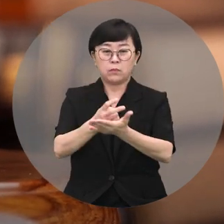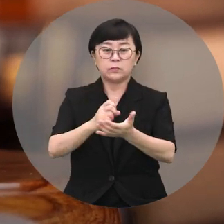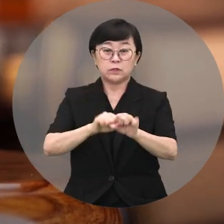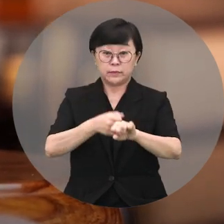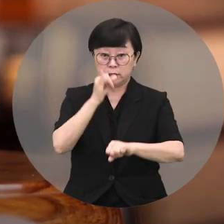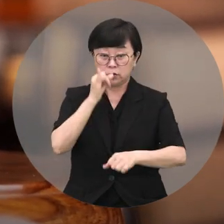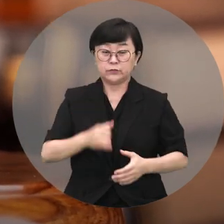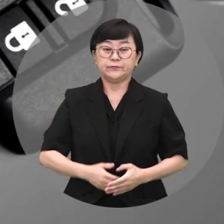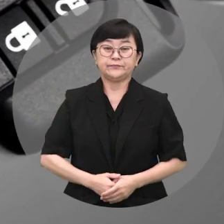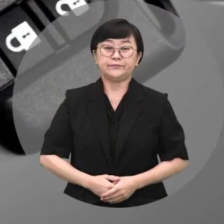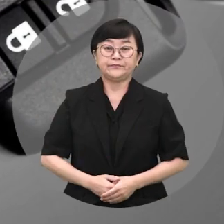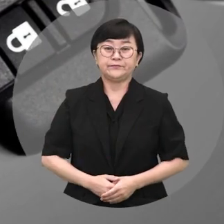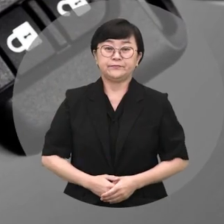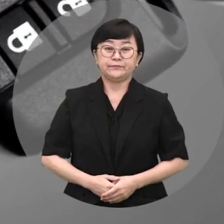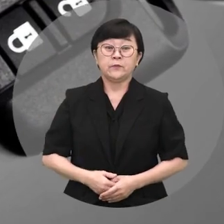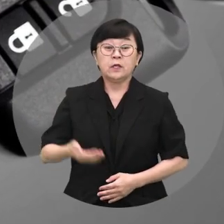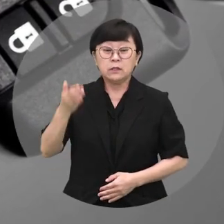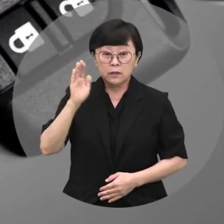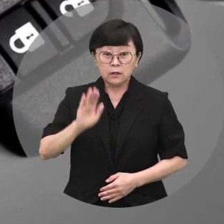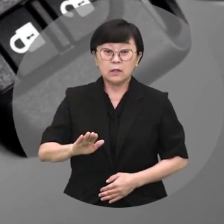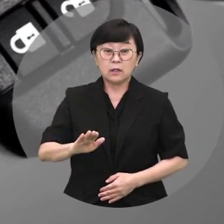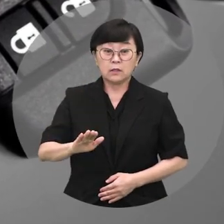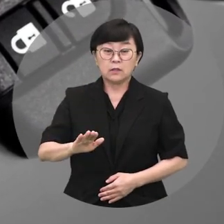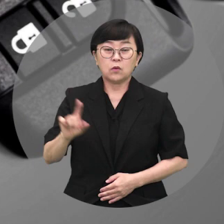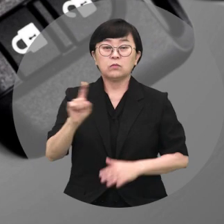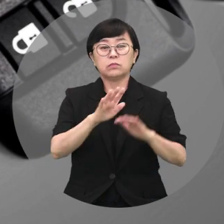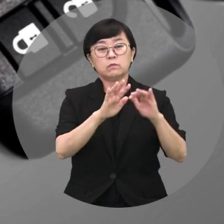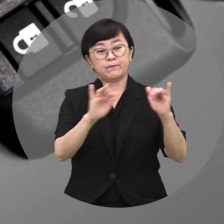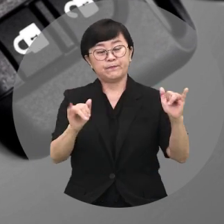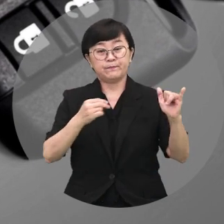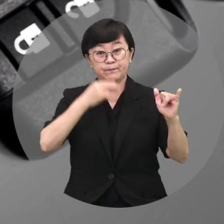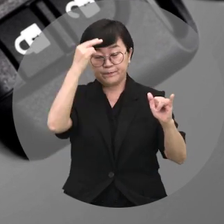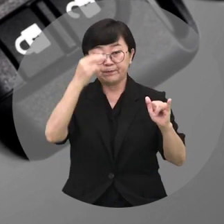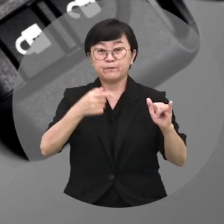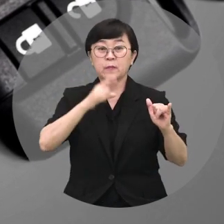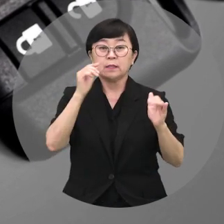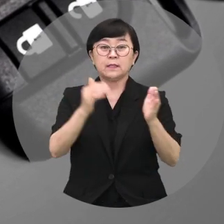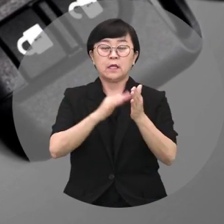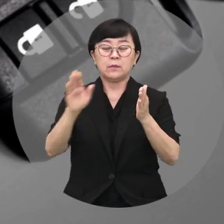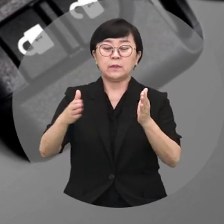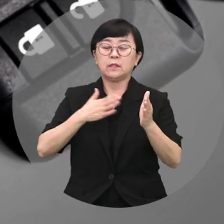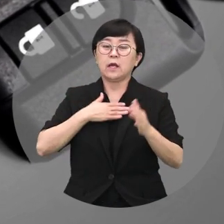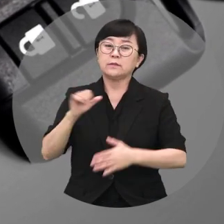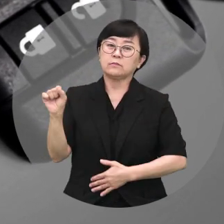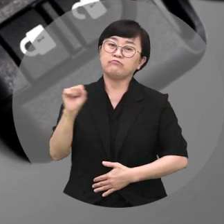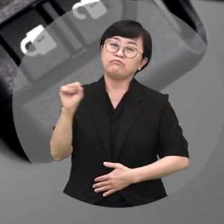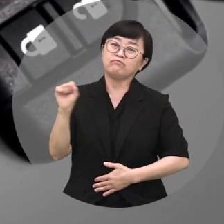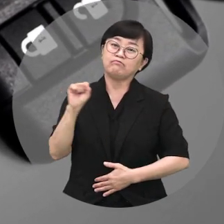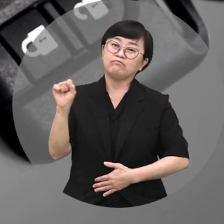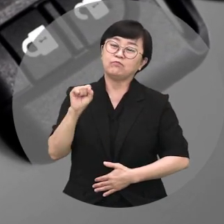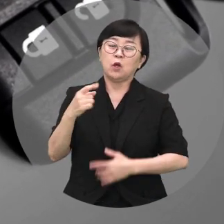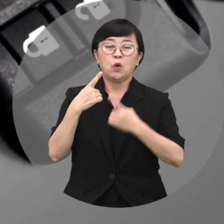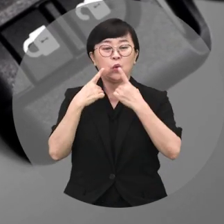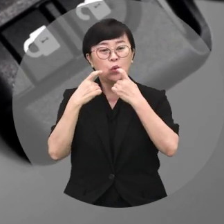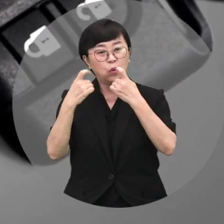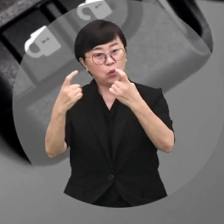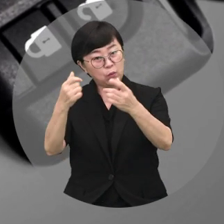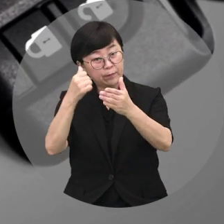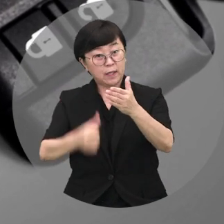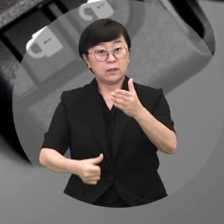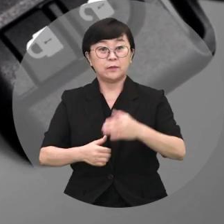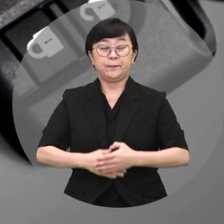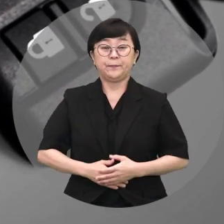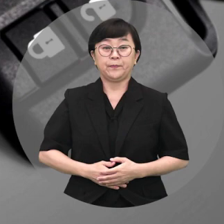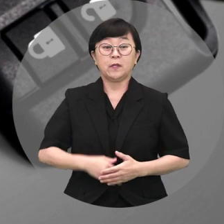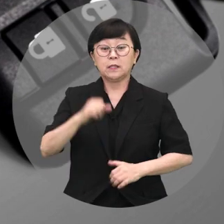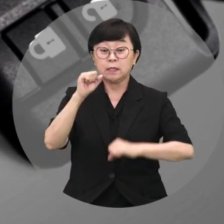대상입니다. 그럼에도 불구하고 어떤 이들은 음주 후 그냥 내 차로 운전해서 갈까라는 유혹에 쉽게 빠지며